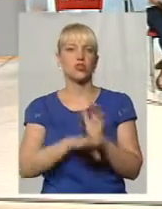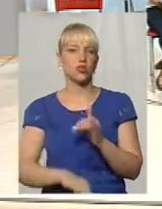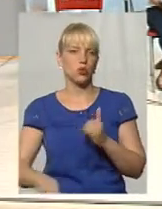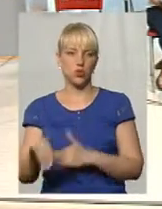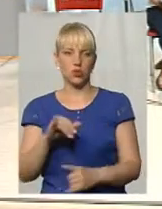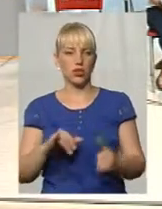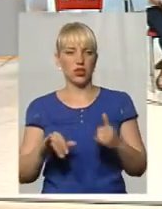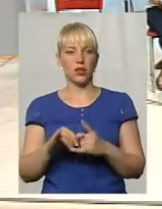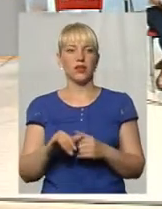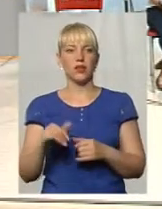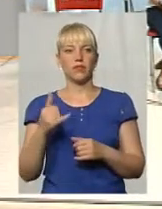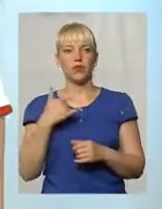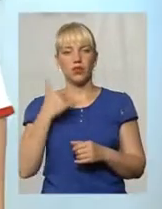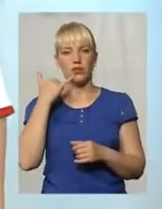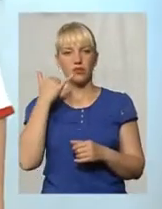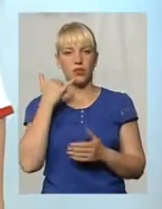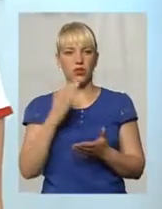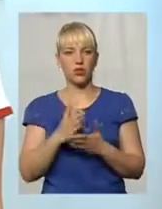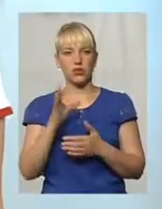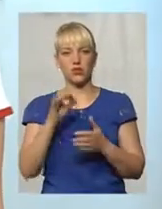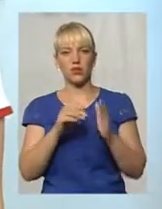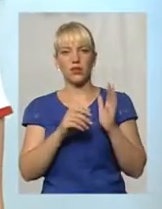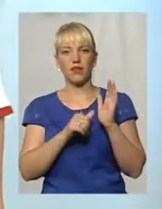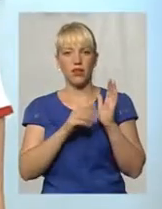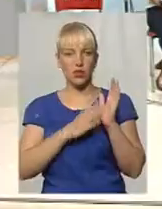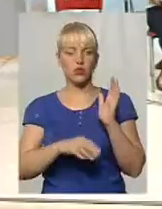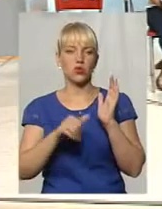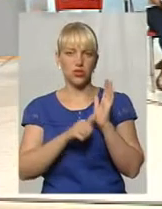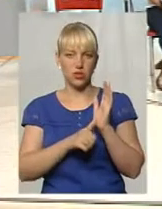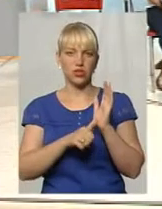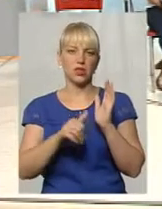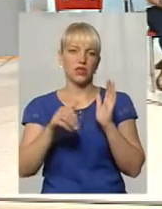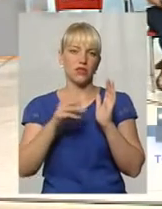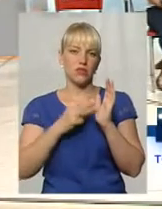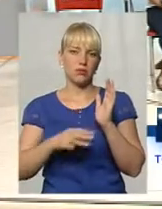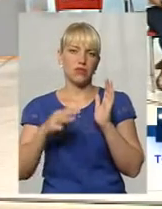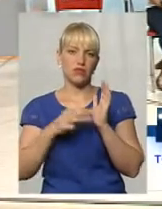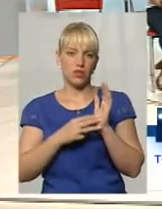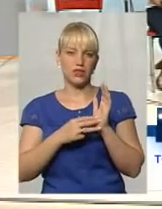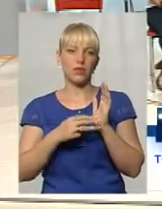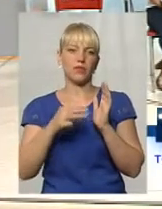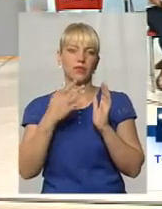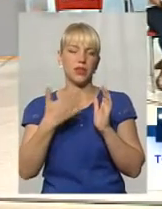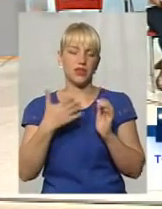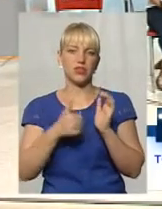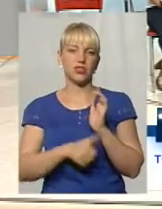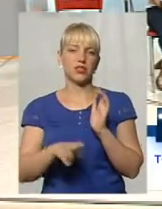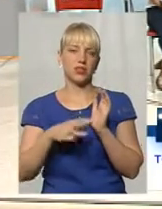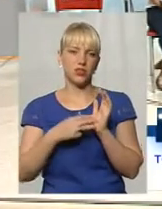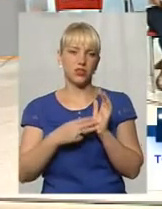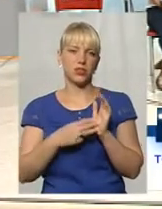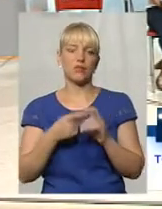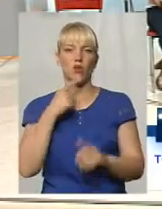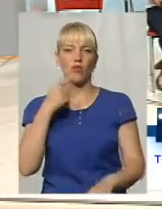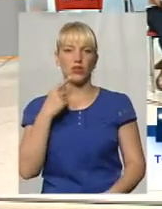в нас є телефонний дзвінок 096-68-85-068. Слухаємо глядача,